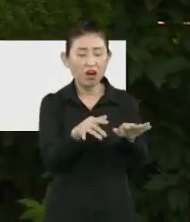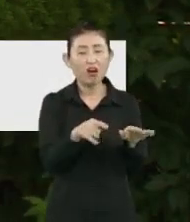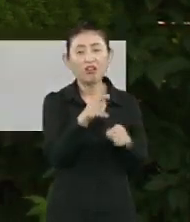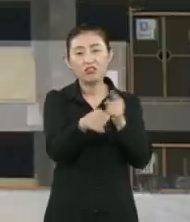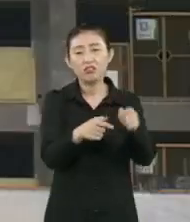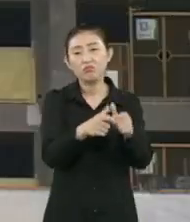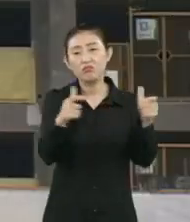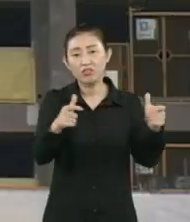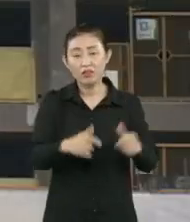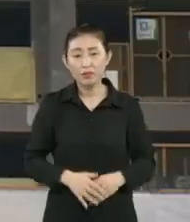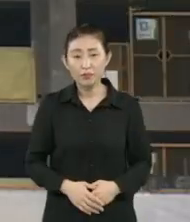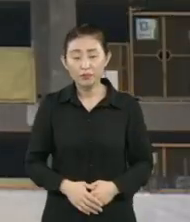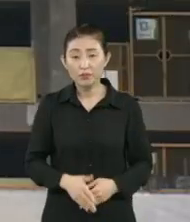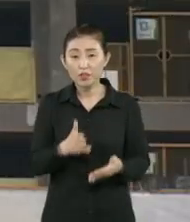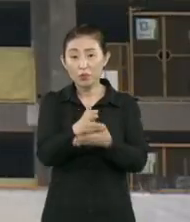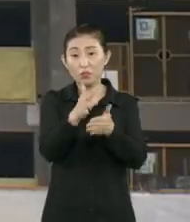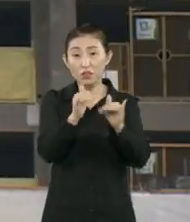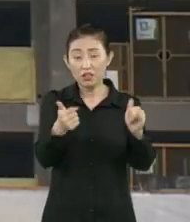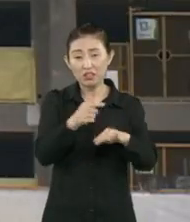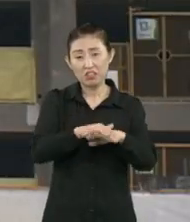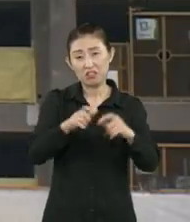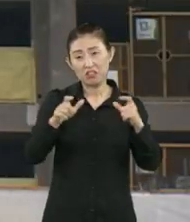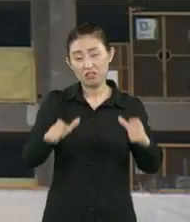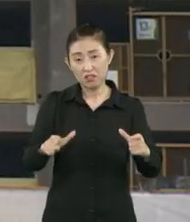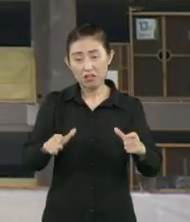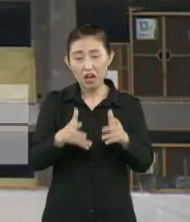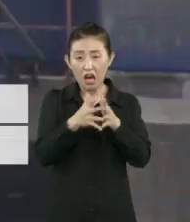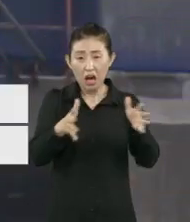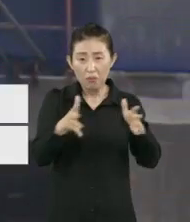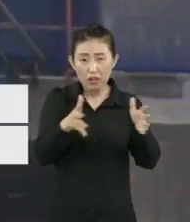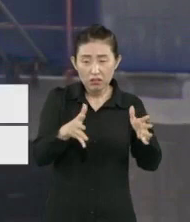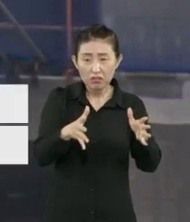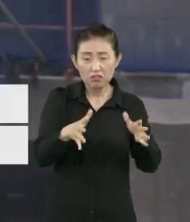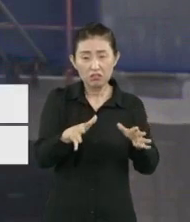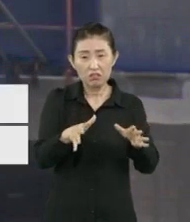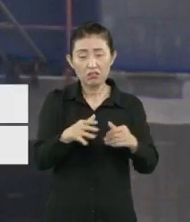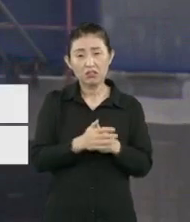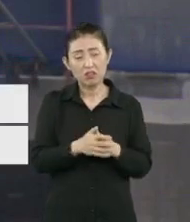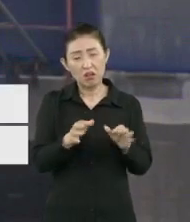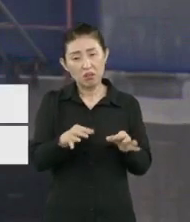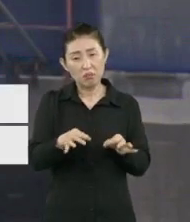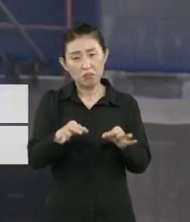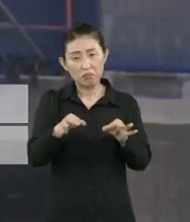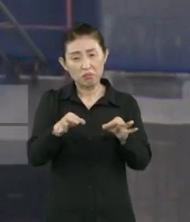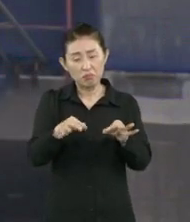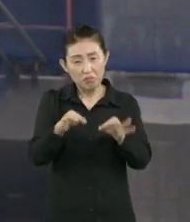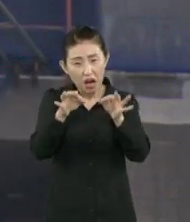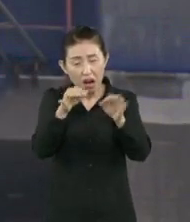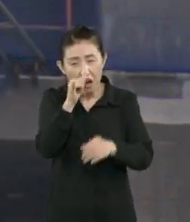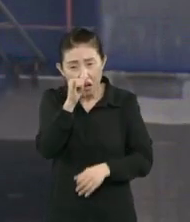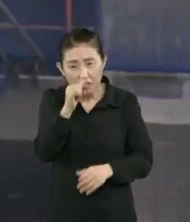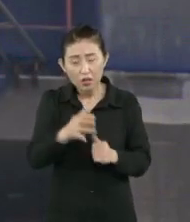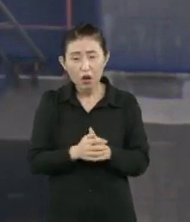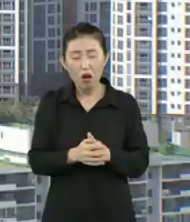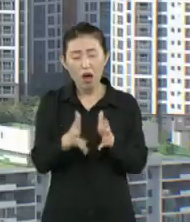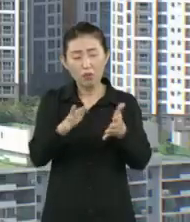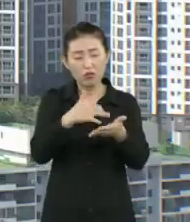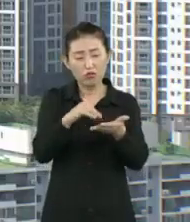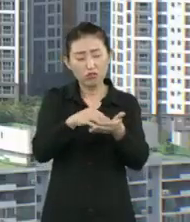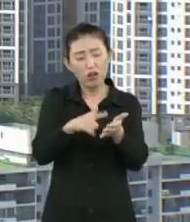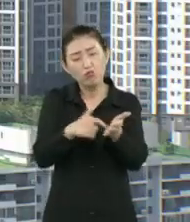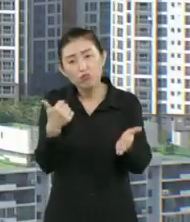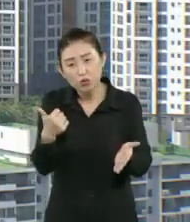있어요 전문가들은 다만 대전의 주택시장은 가격 상승에 따른 매수 심리 위축 에도 공급물량 부족으로